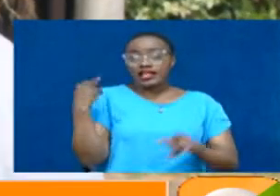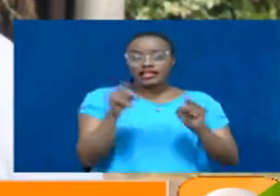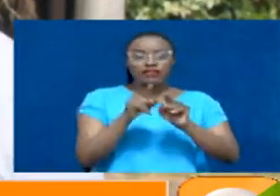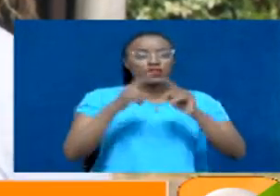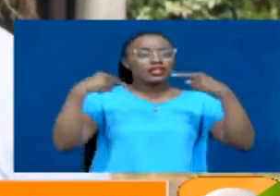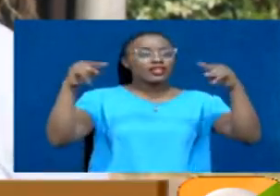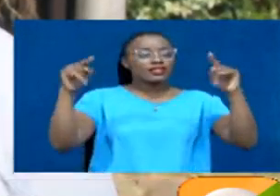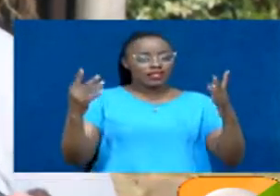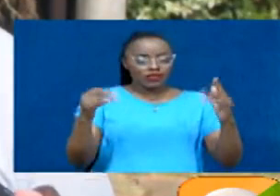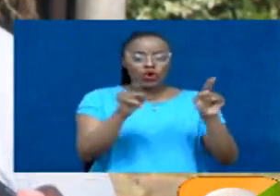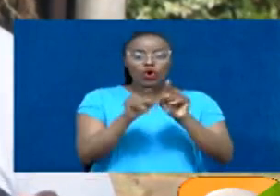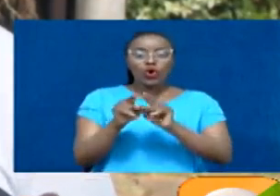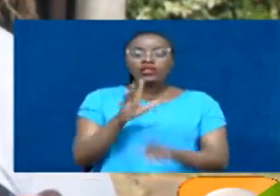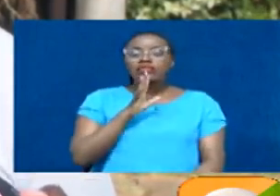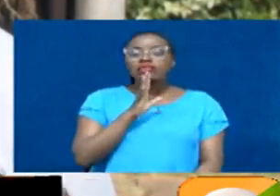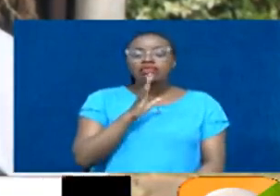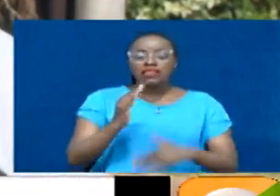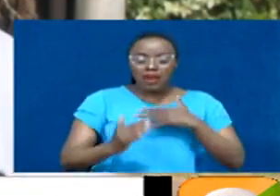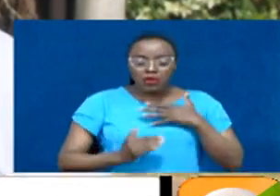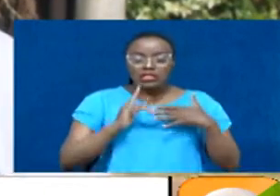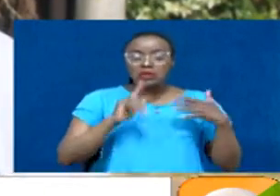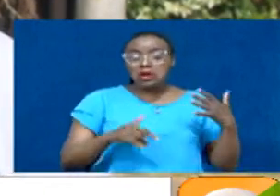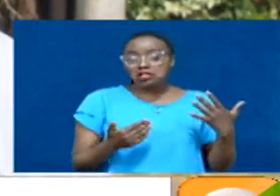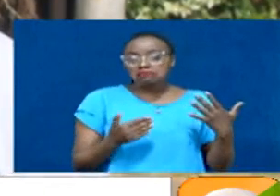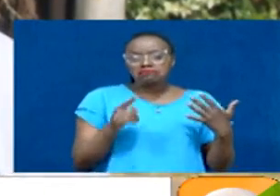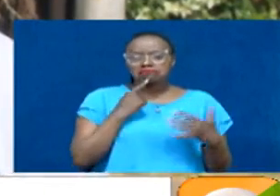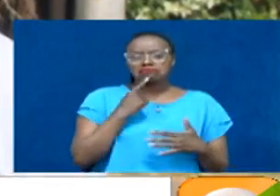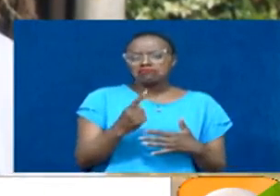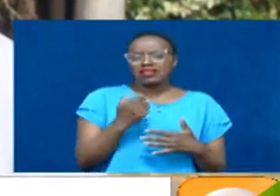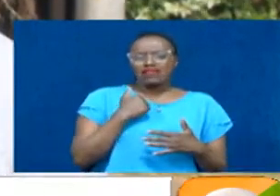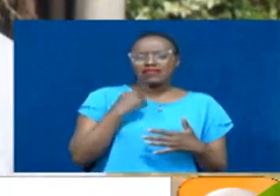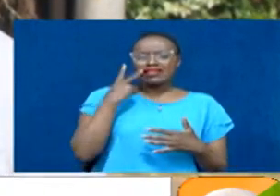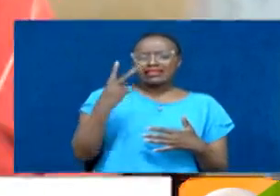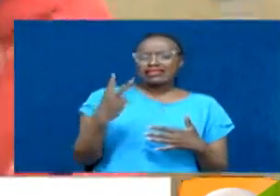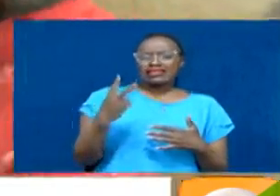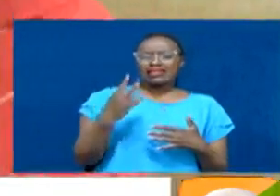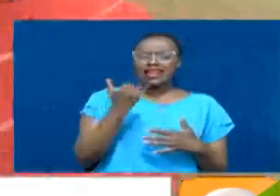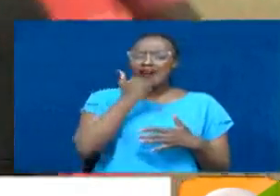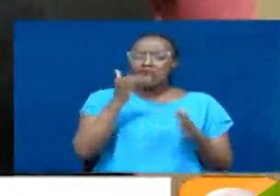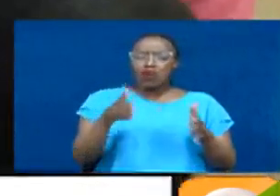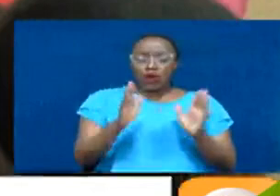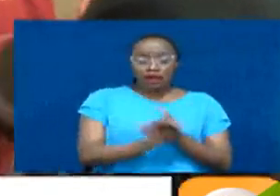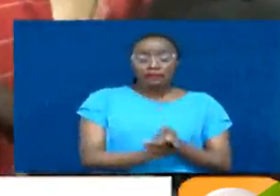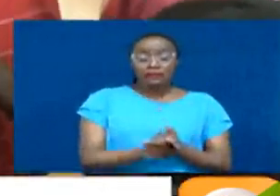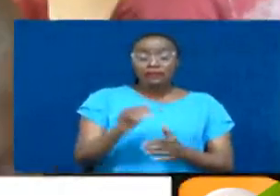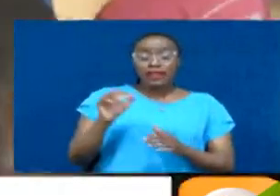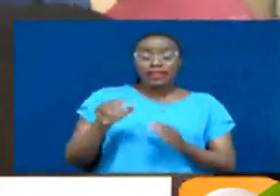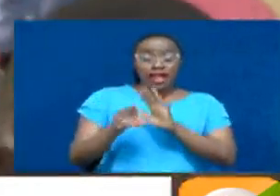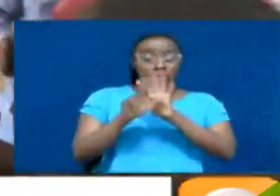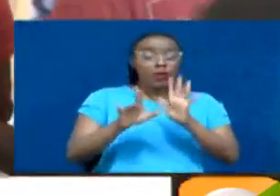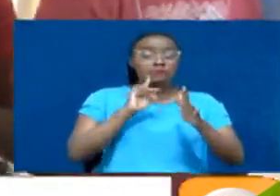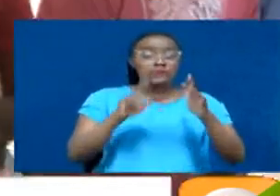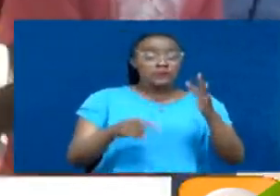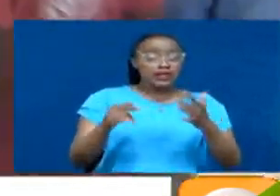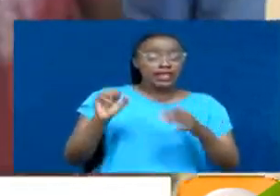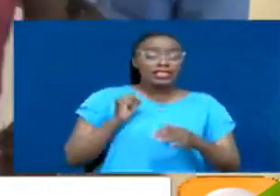very successful. Matamshi ambayo mheshimiwa anasemekana ya kwamba alisema yamechukuliwa out of context. Mutuma ameongeza kuwa Seneta